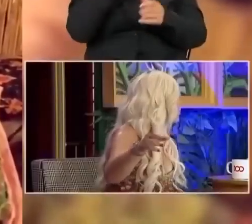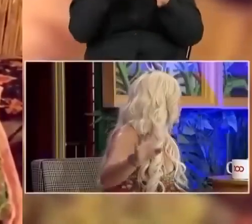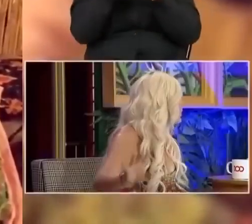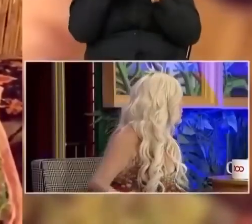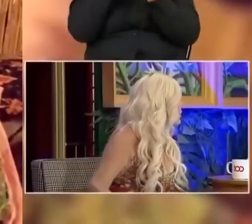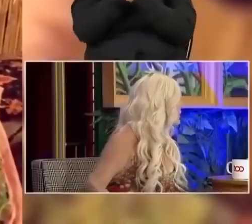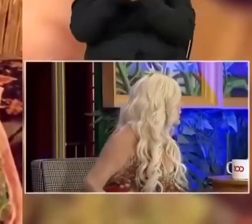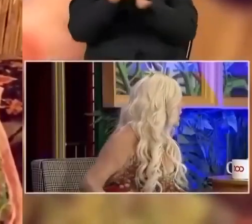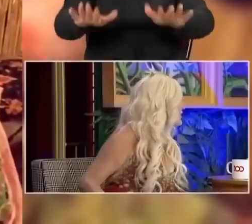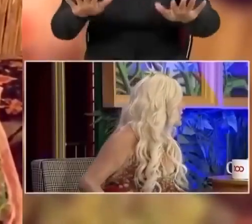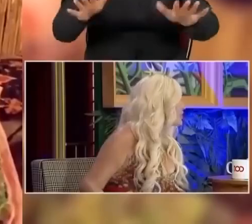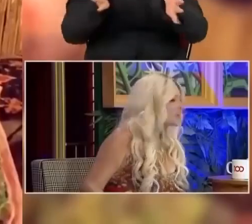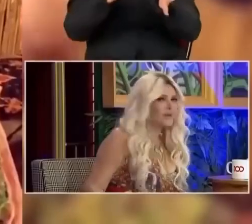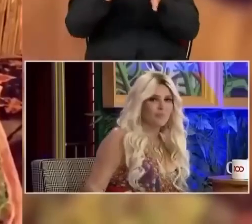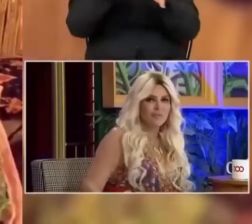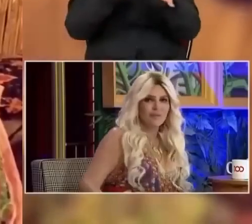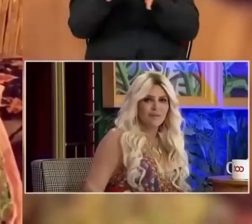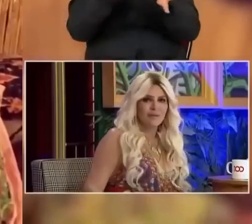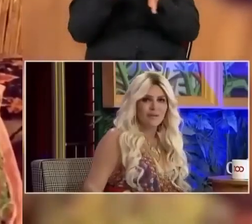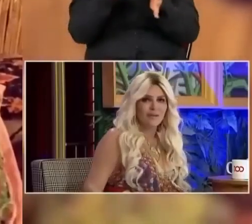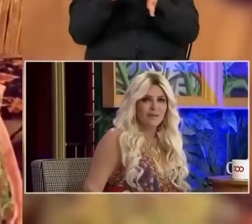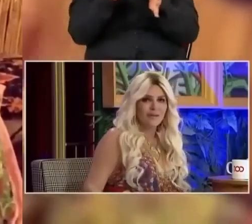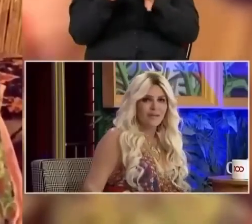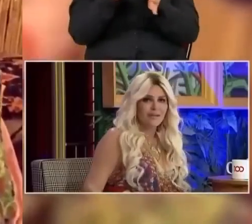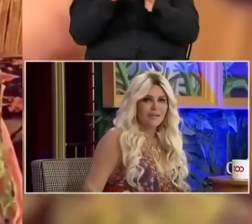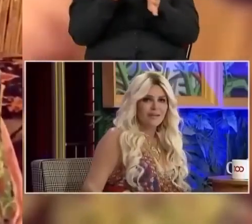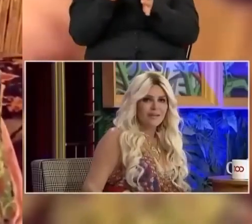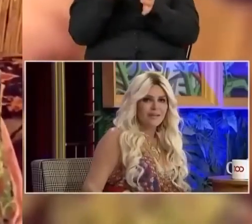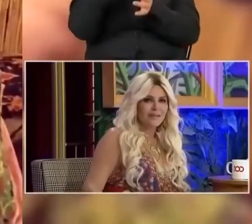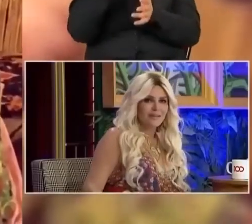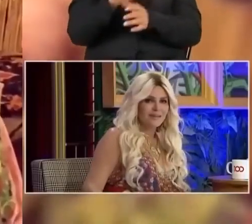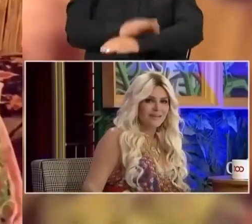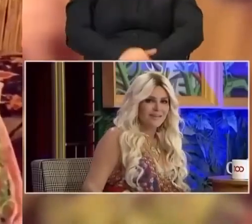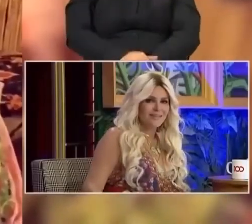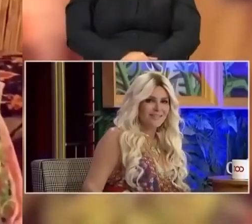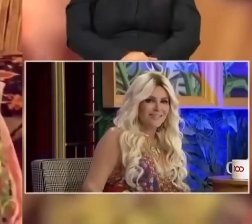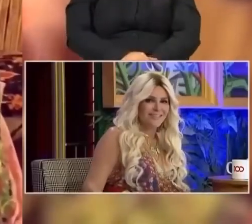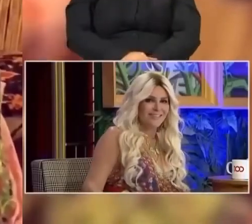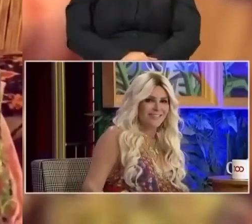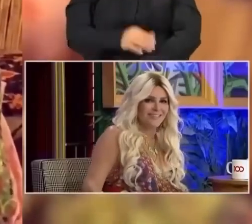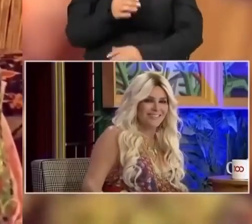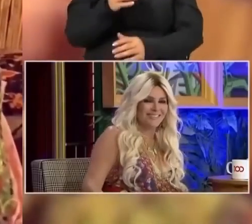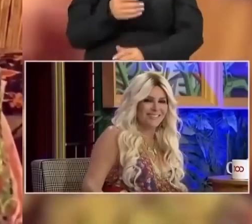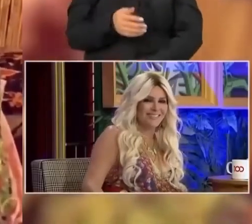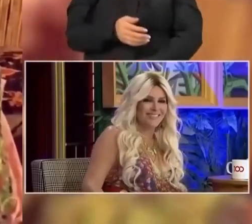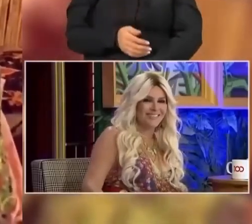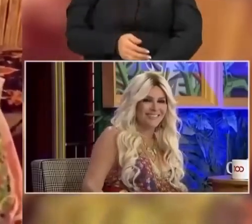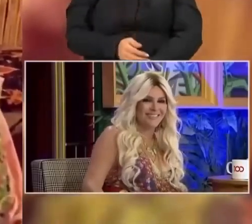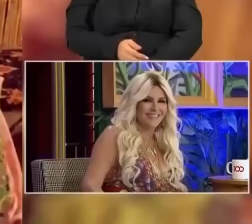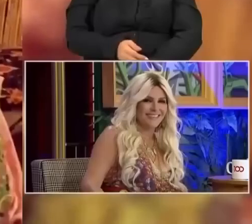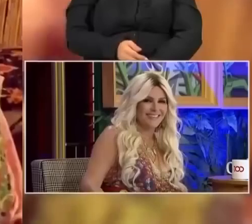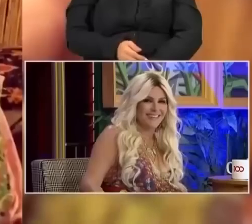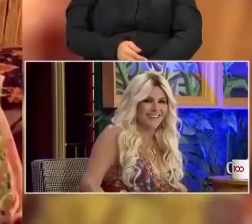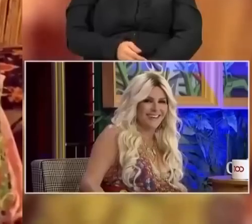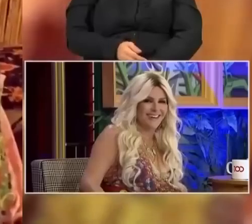Elimizi ıslatacağız. Evet. Aynen böyle tuttuğumuz gibi. Sulandırayım mı? Tabii ki sulandırmazsanız olmaz zaten. Sulanacak. Ama böyle tabak